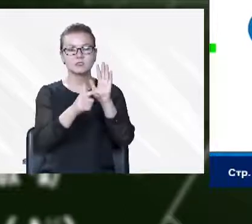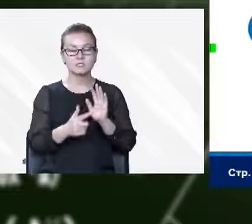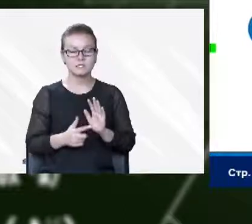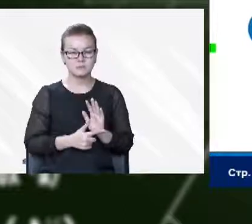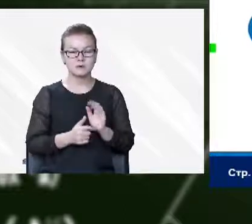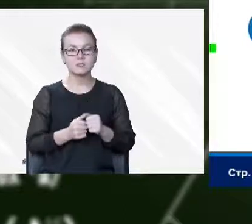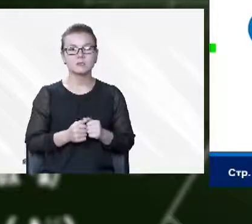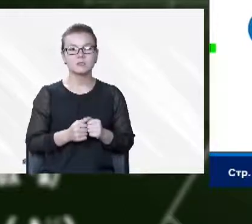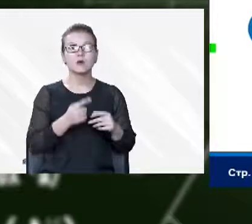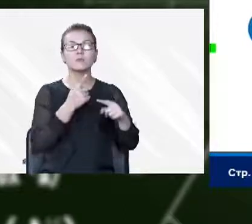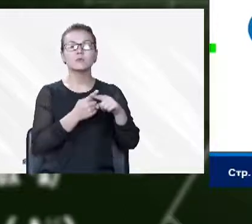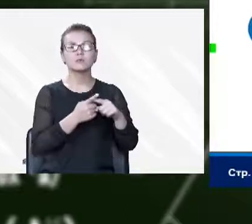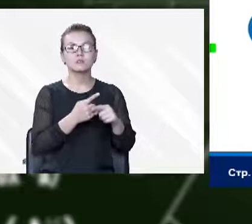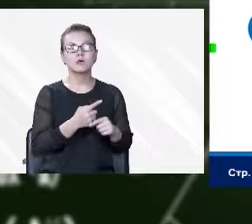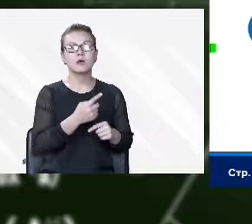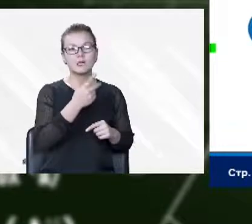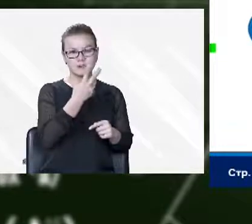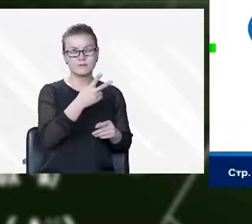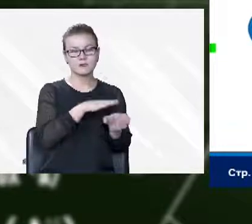1,6 плюс